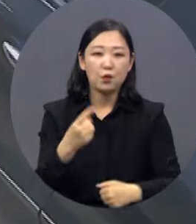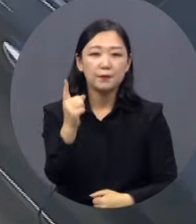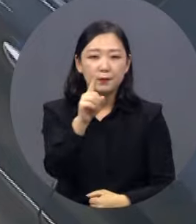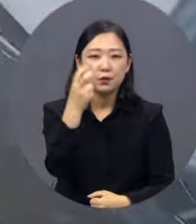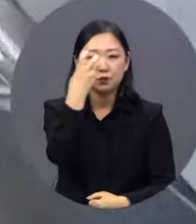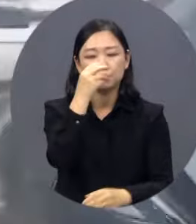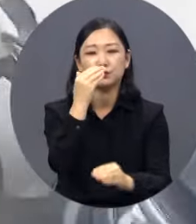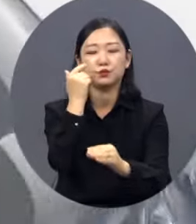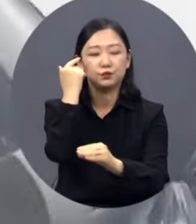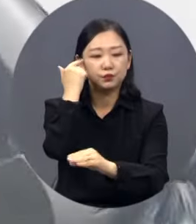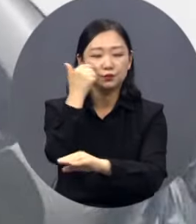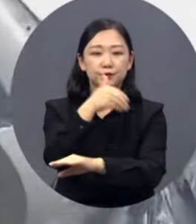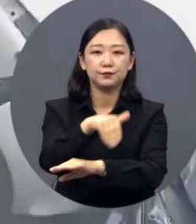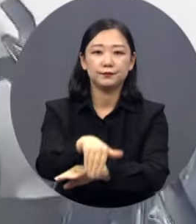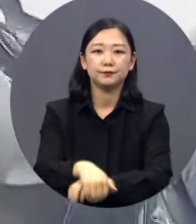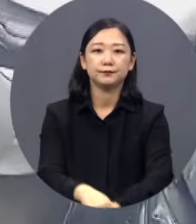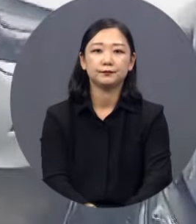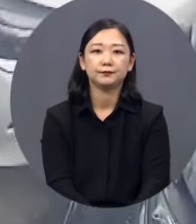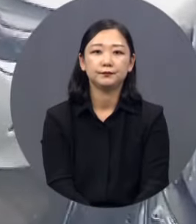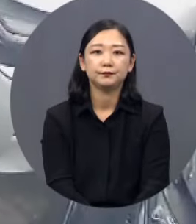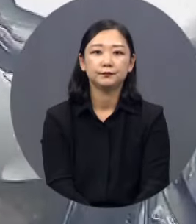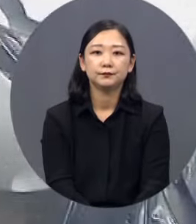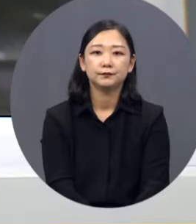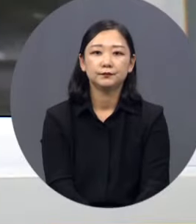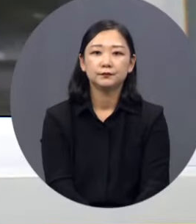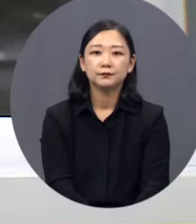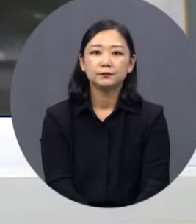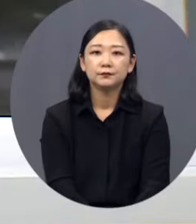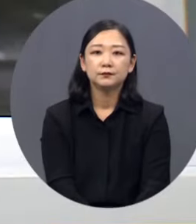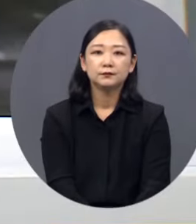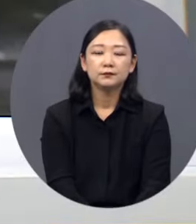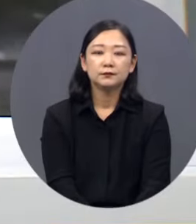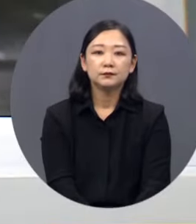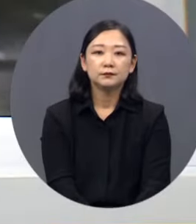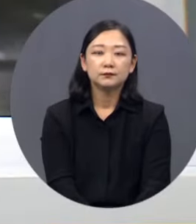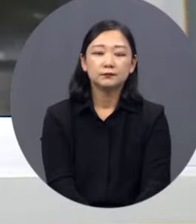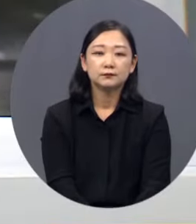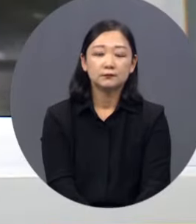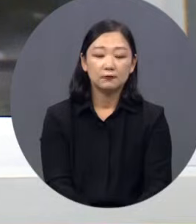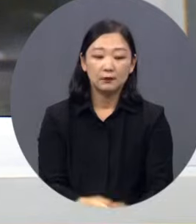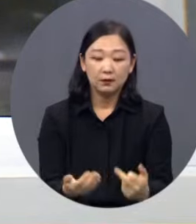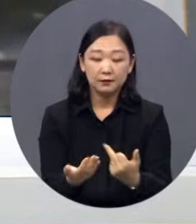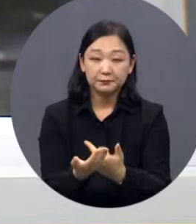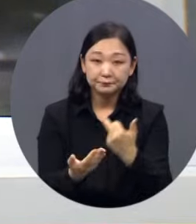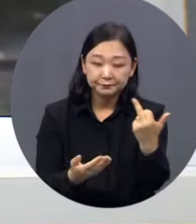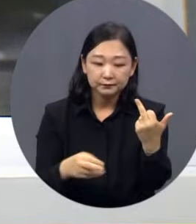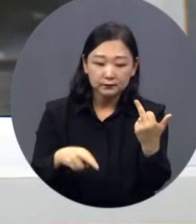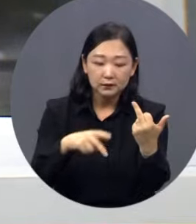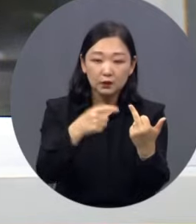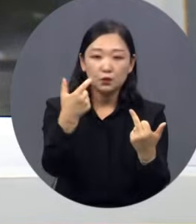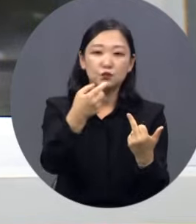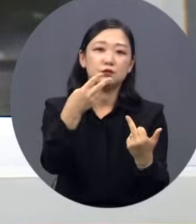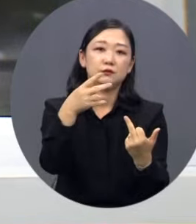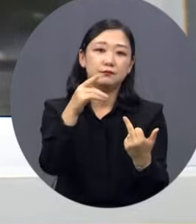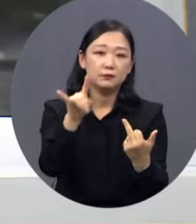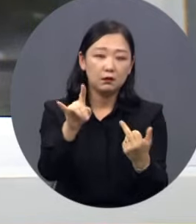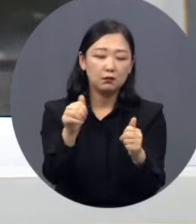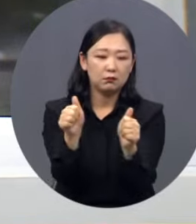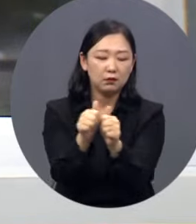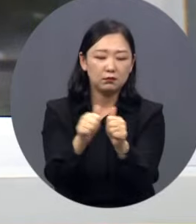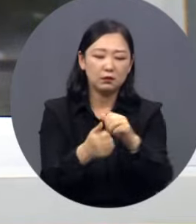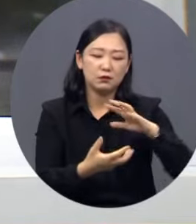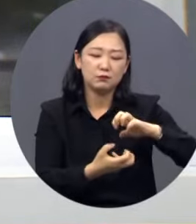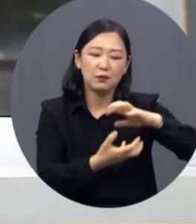있습니다 MBC 뉴스 김하은 있니다 한라산을 등반하던 60대 남성이